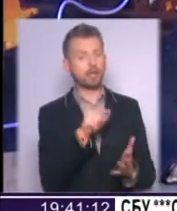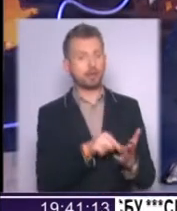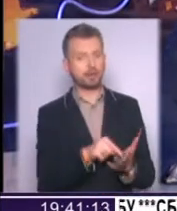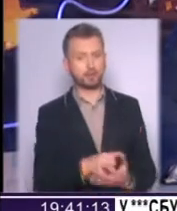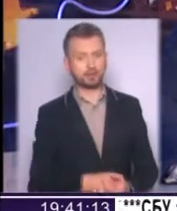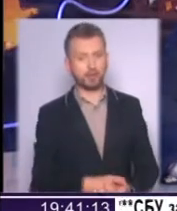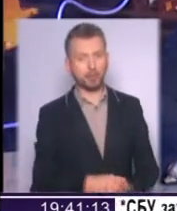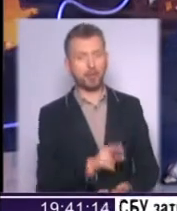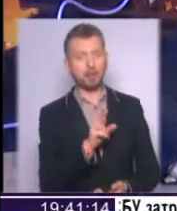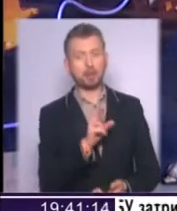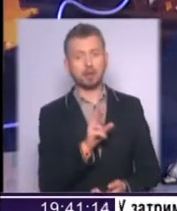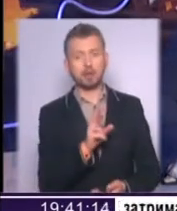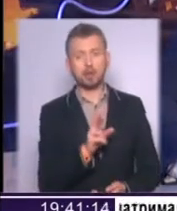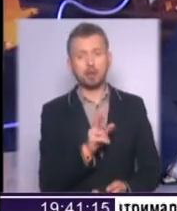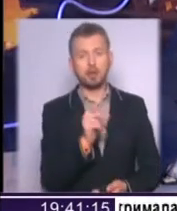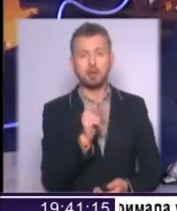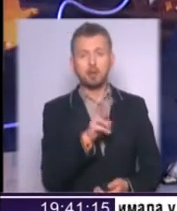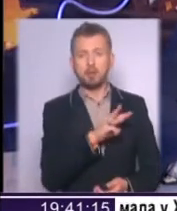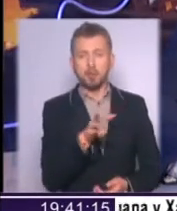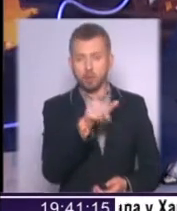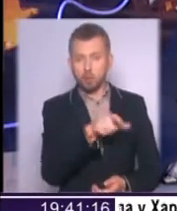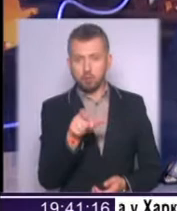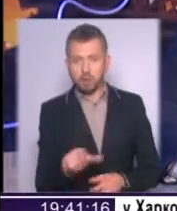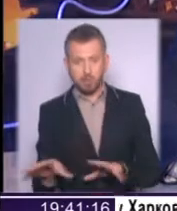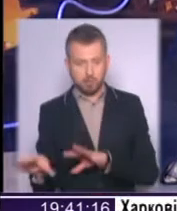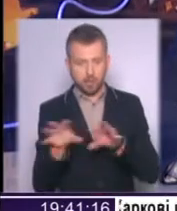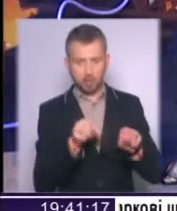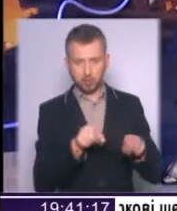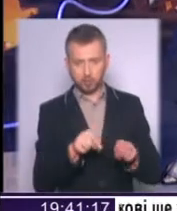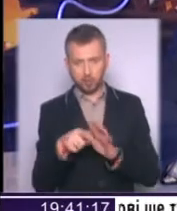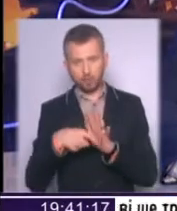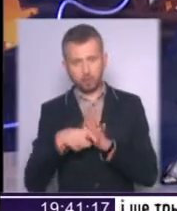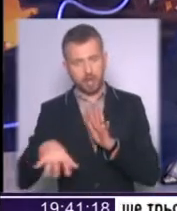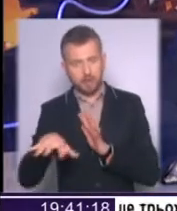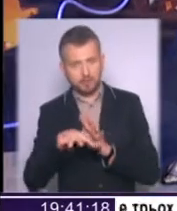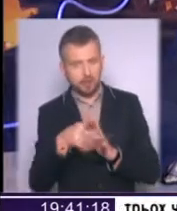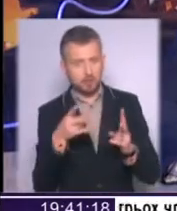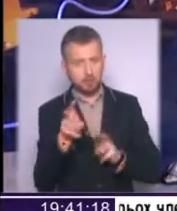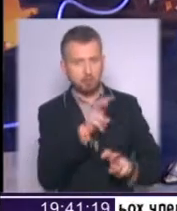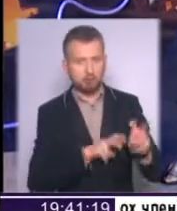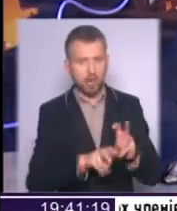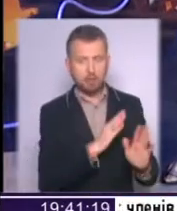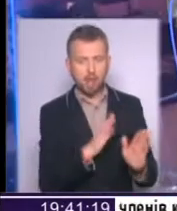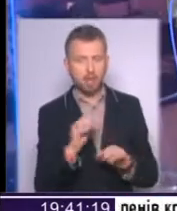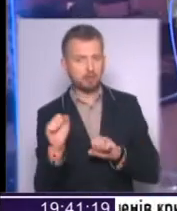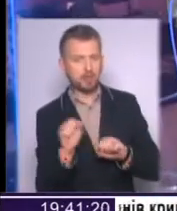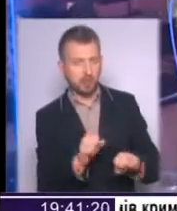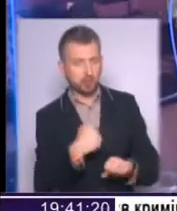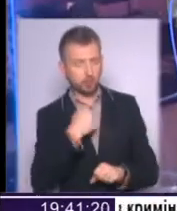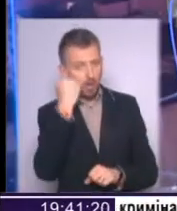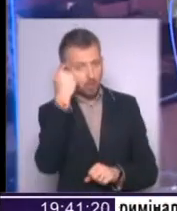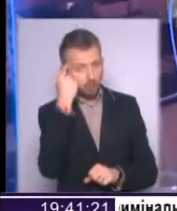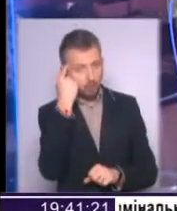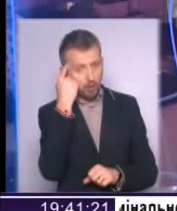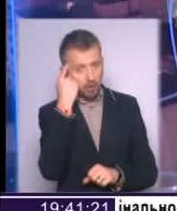питання. Як вирішити? 1,5 мільйони громадян переїхало сюди із Донецька. Треба шукати для них механізми захисту. Так. Я думаю, що в стороні